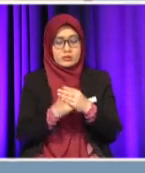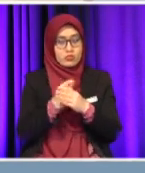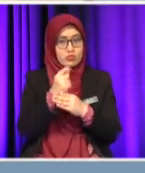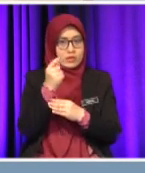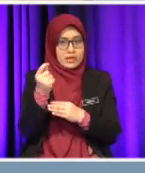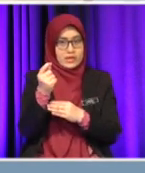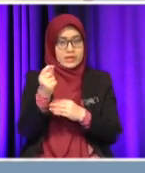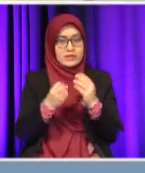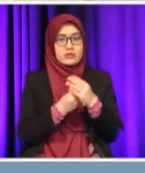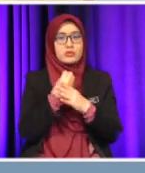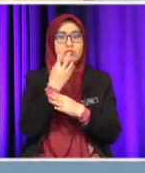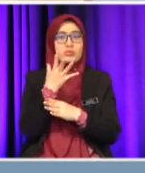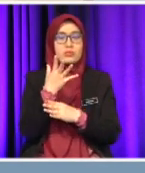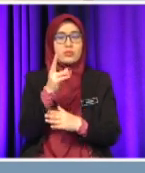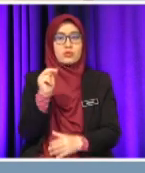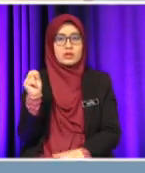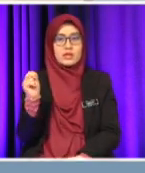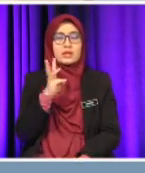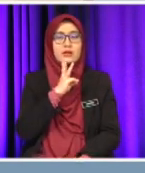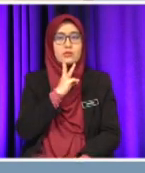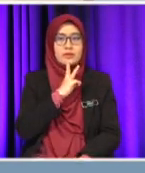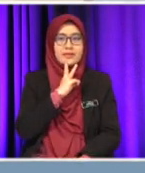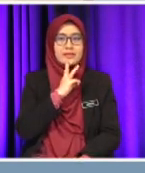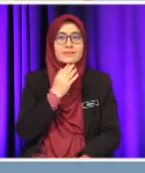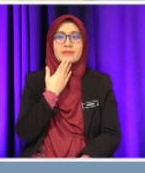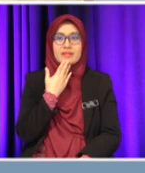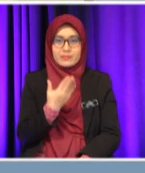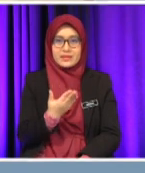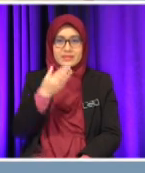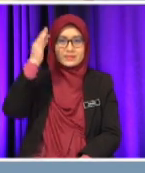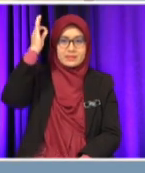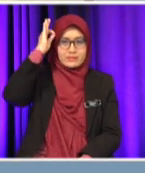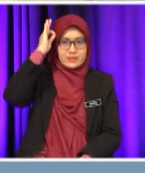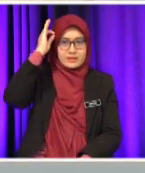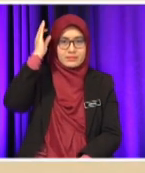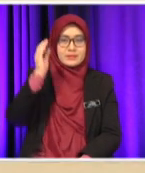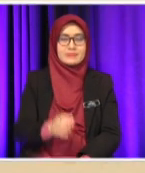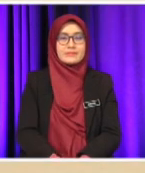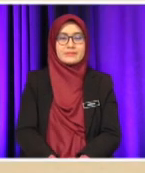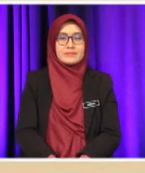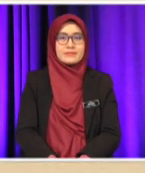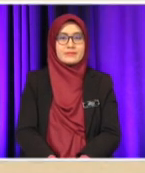cantik kita akan tua ini banyak semuanya